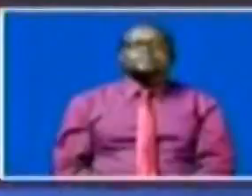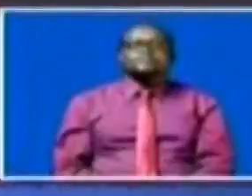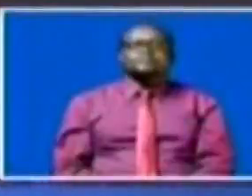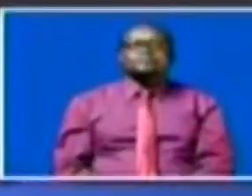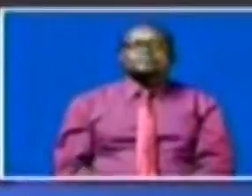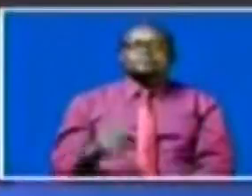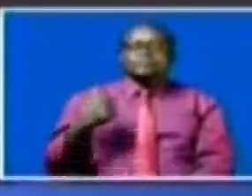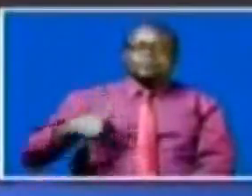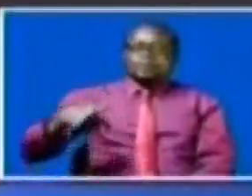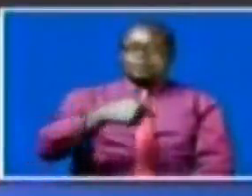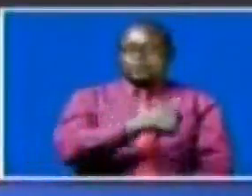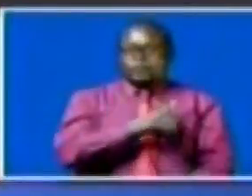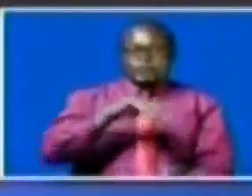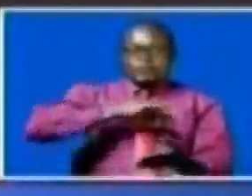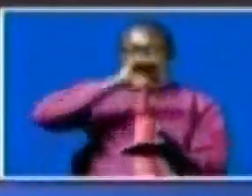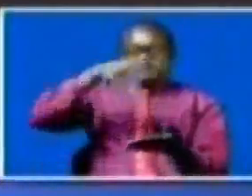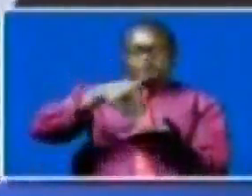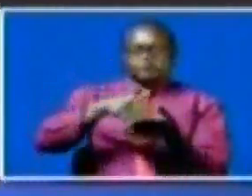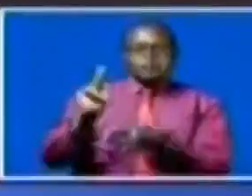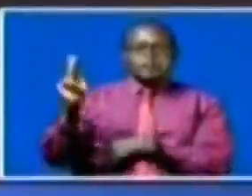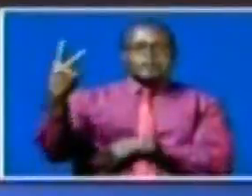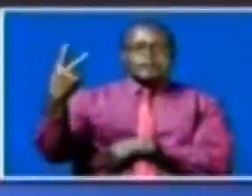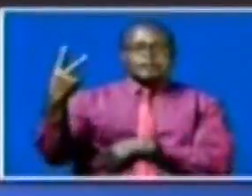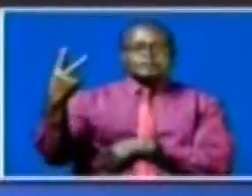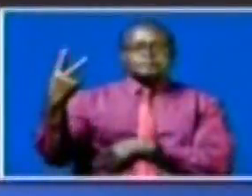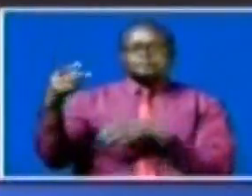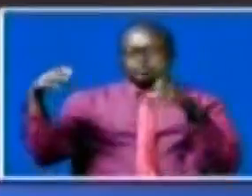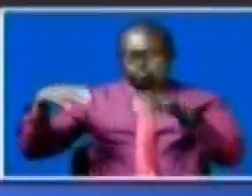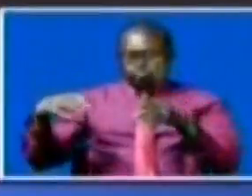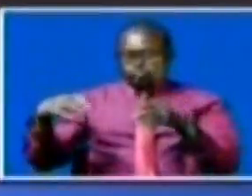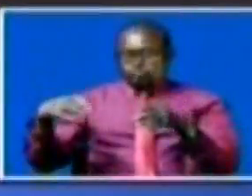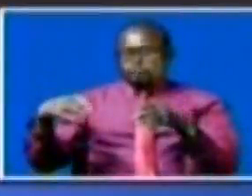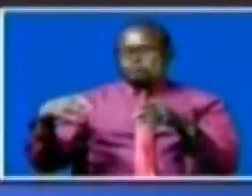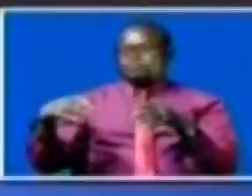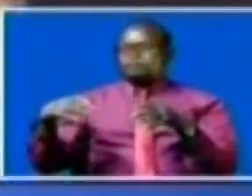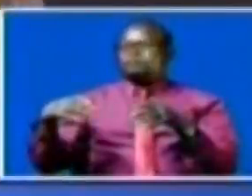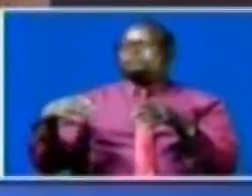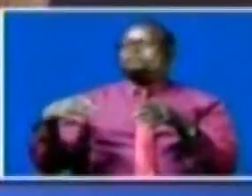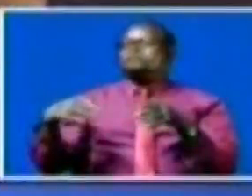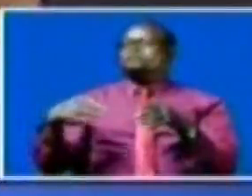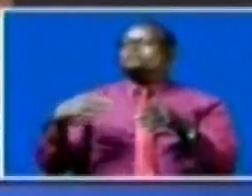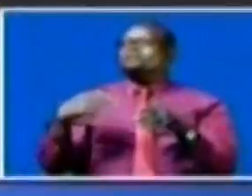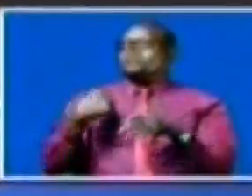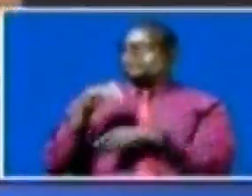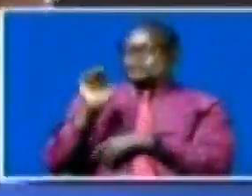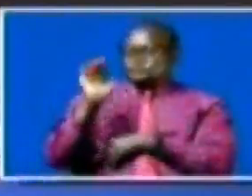Hata sisi katika Central Kenya, ile Central Kenya block ambayo namwambia tunaongoza huko, sisi tungependa